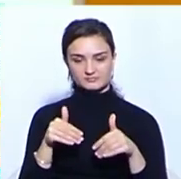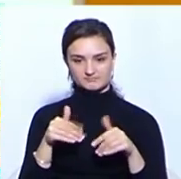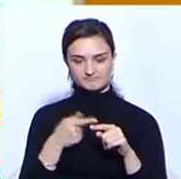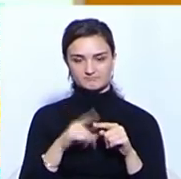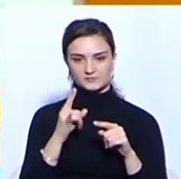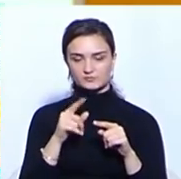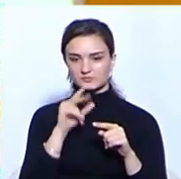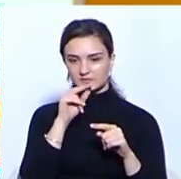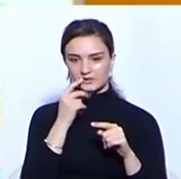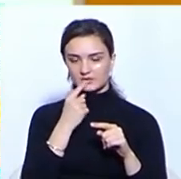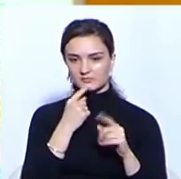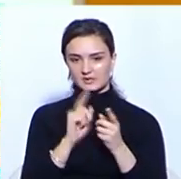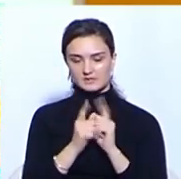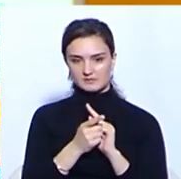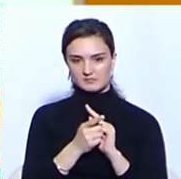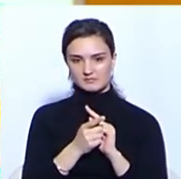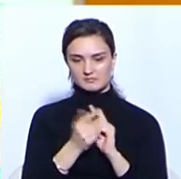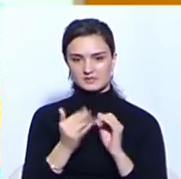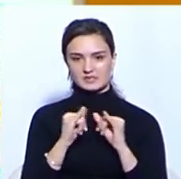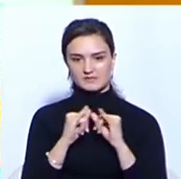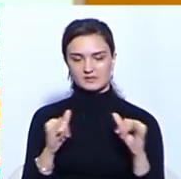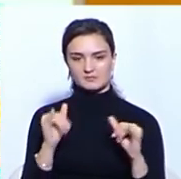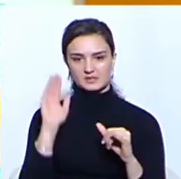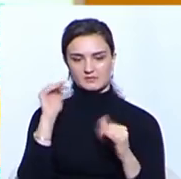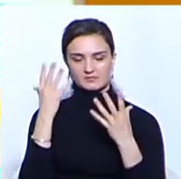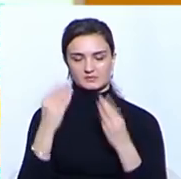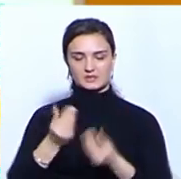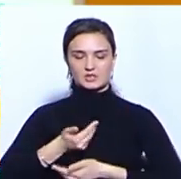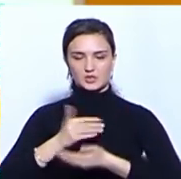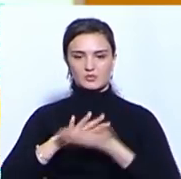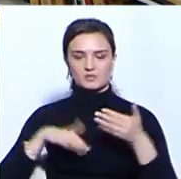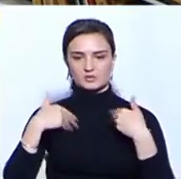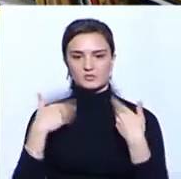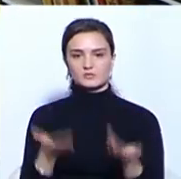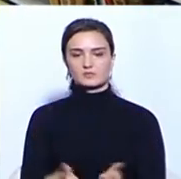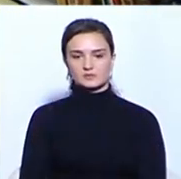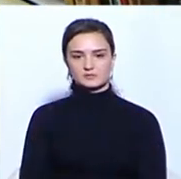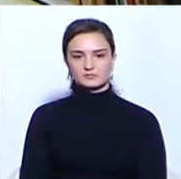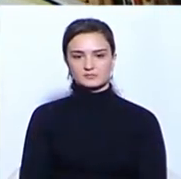იცვლება ბავშვის მეტყველება და შესაბამისად მისი განვითარება. ნახვამდის, ღირსებას გისურვებთ.